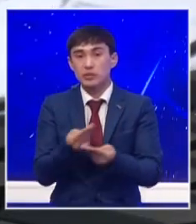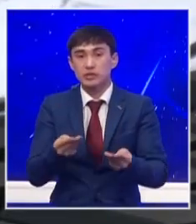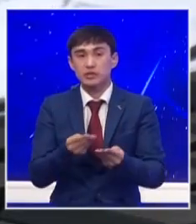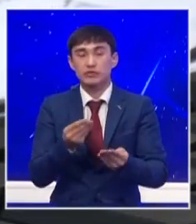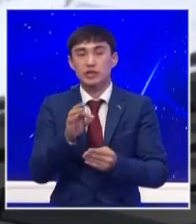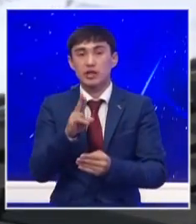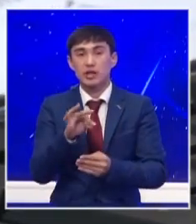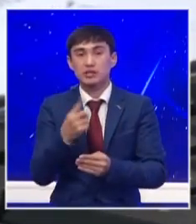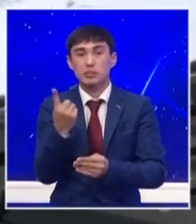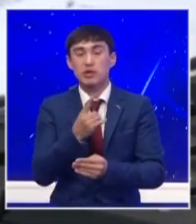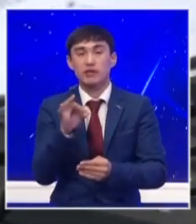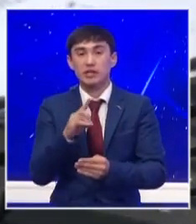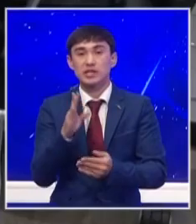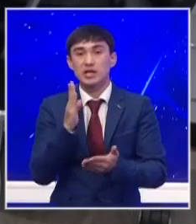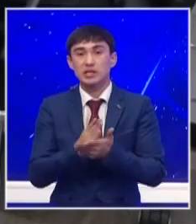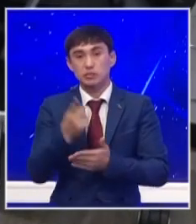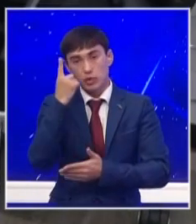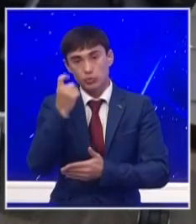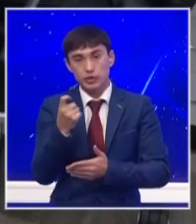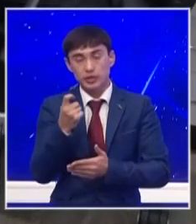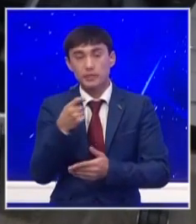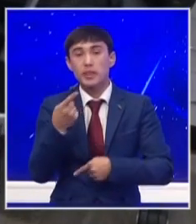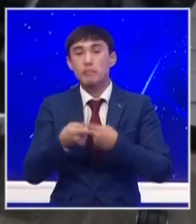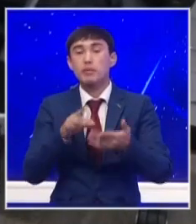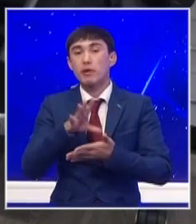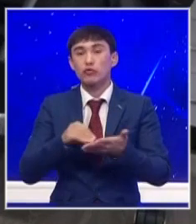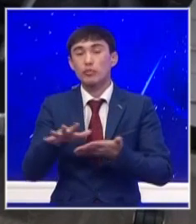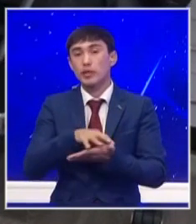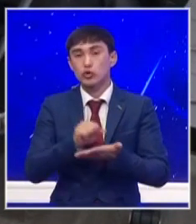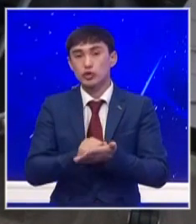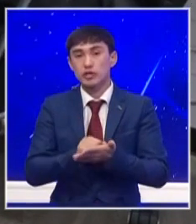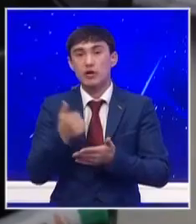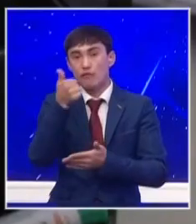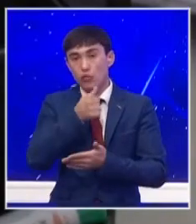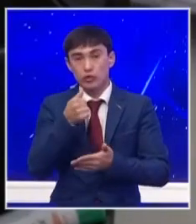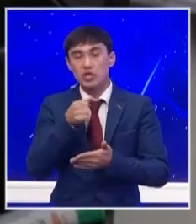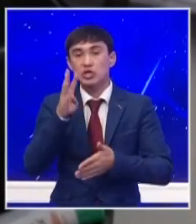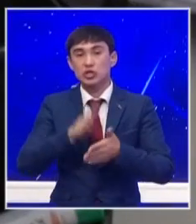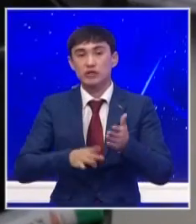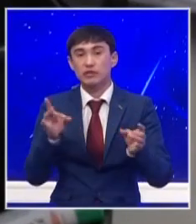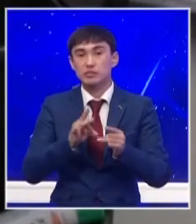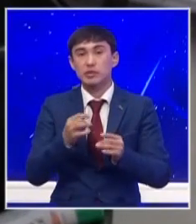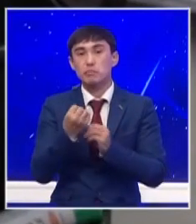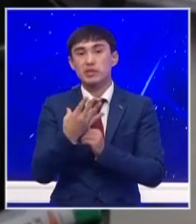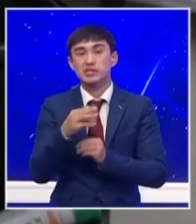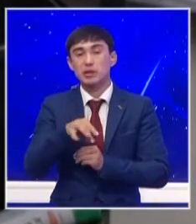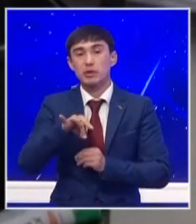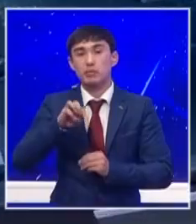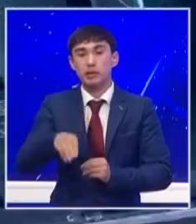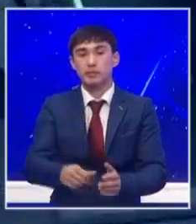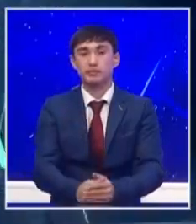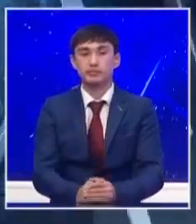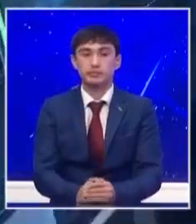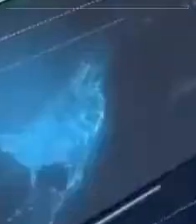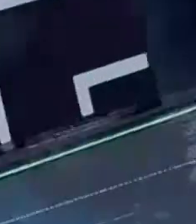декларации на первый раз предусмотрено предупреждение при повторном нарушении в течение года штраф в размере 15 МРП